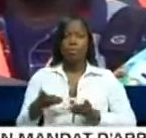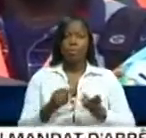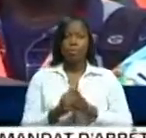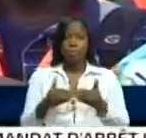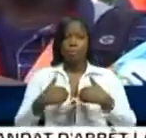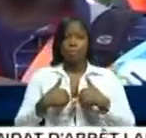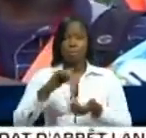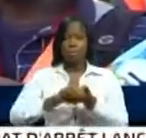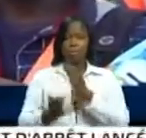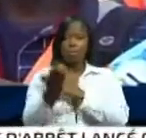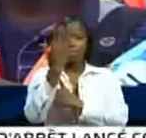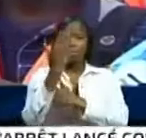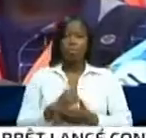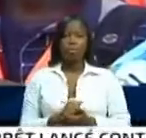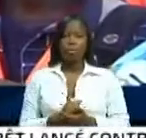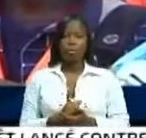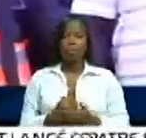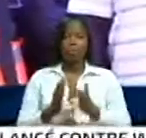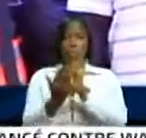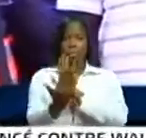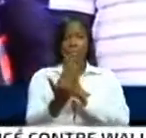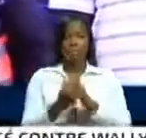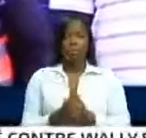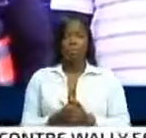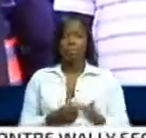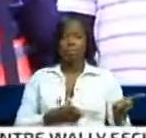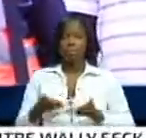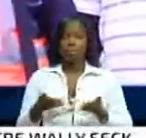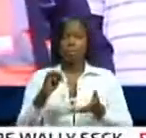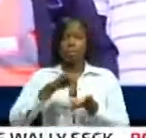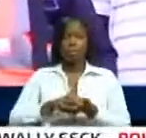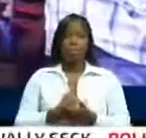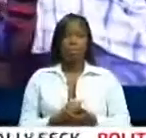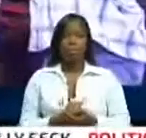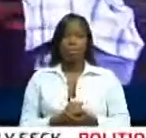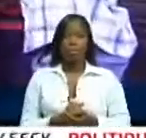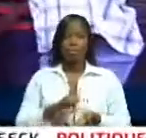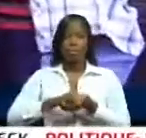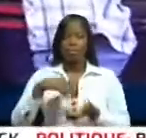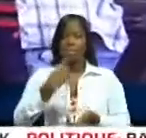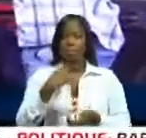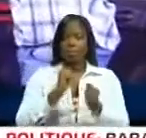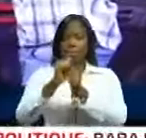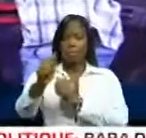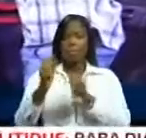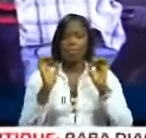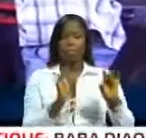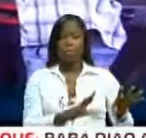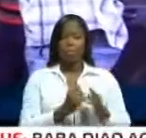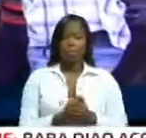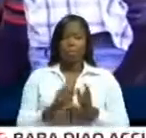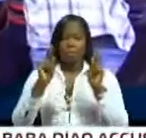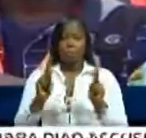depuis ce matin nous sommes devant l'agression devant l'agression c'est vraiment vous vous avez vu ce qui s'est passé là-bas ils ont laissé ses